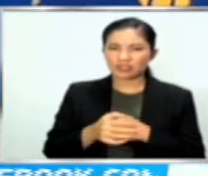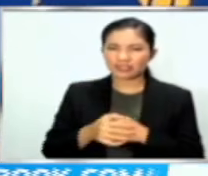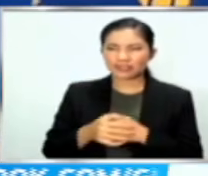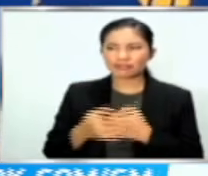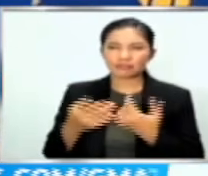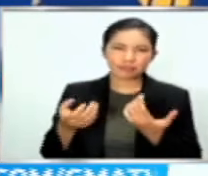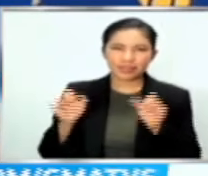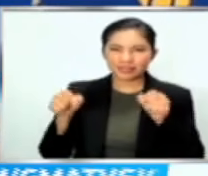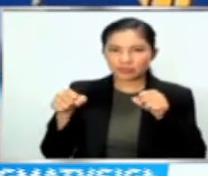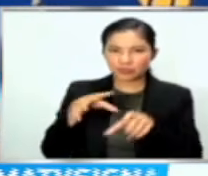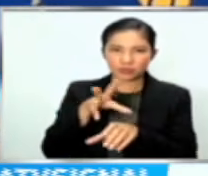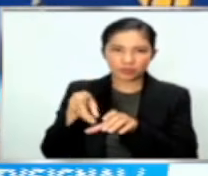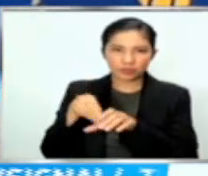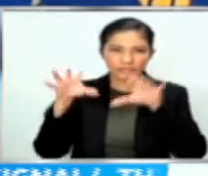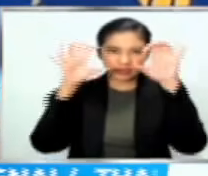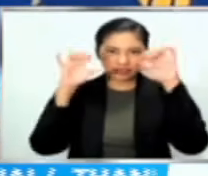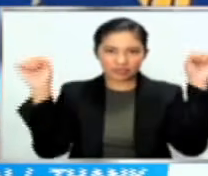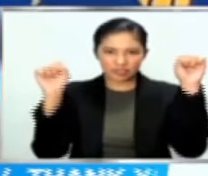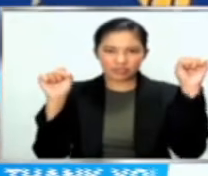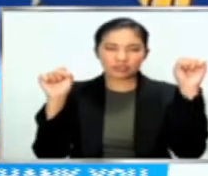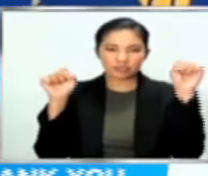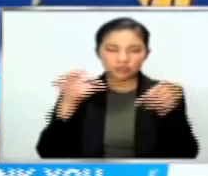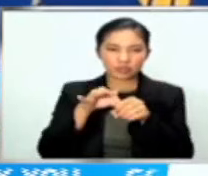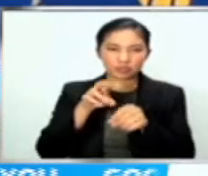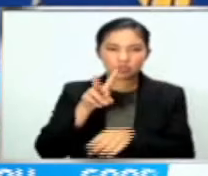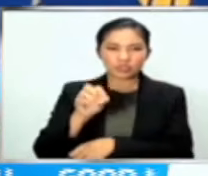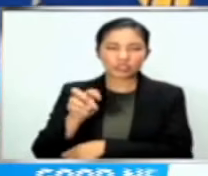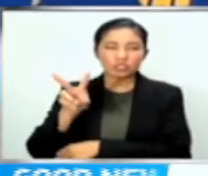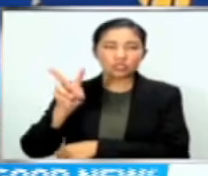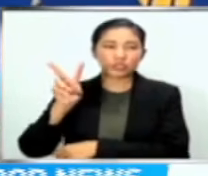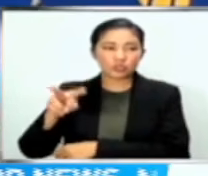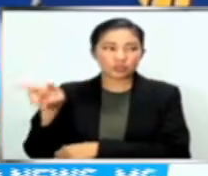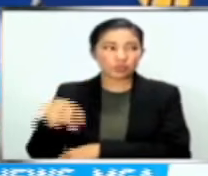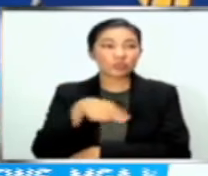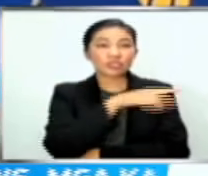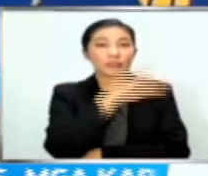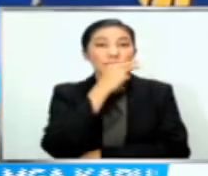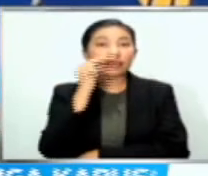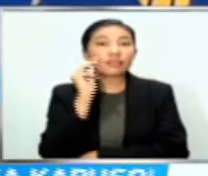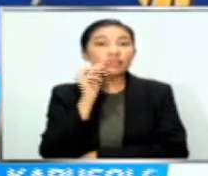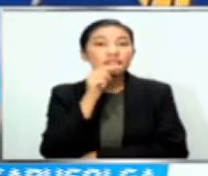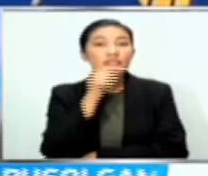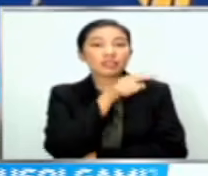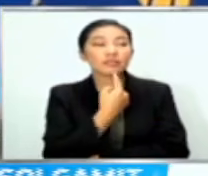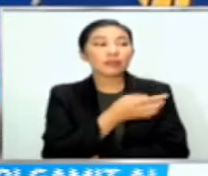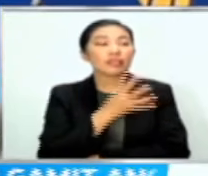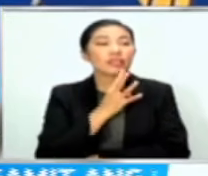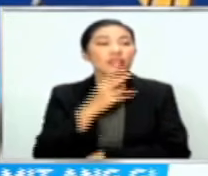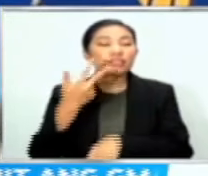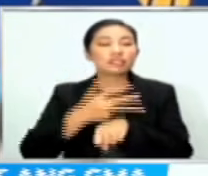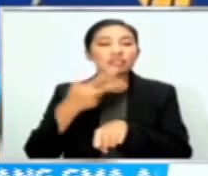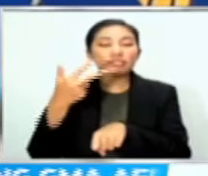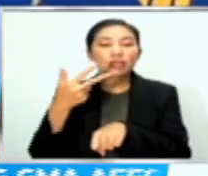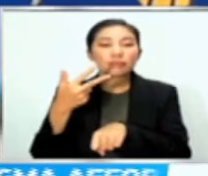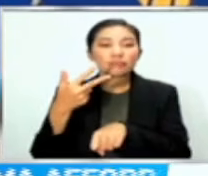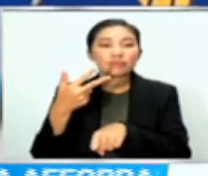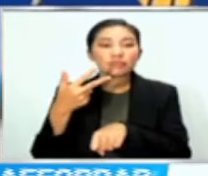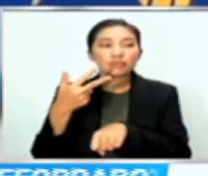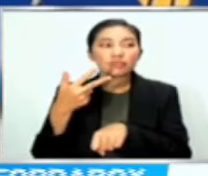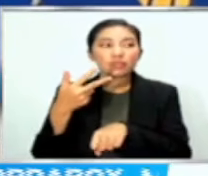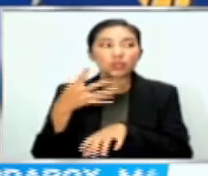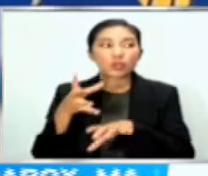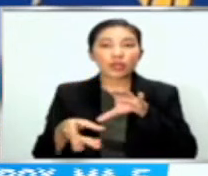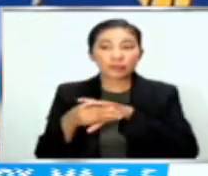2022. Kaya ni Pacquiao, salita na salita na 3 times daw tayo mas corrupt. So I